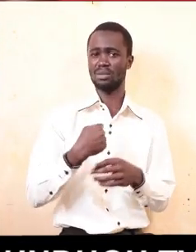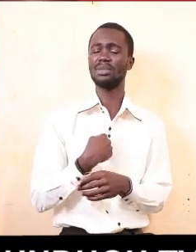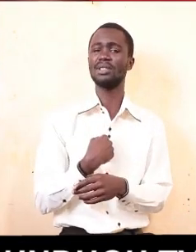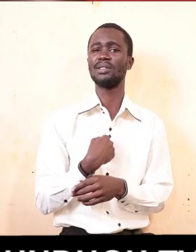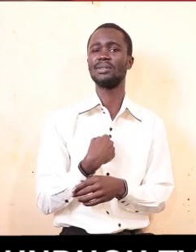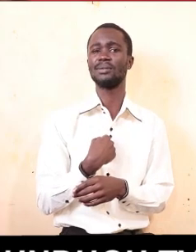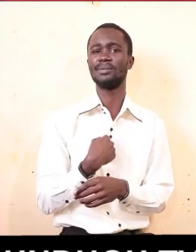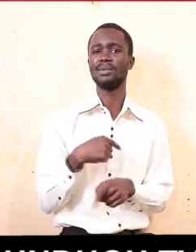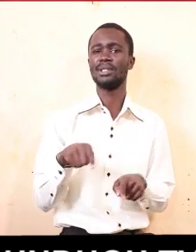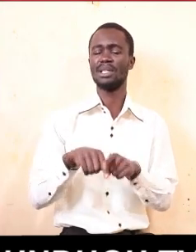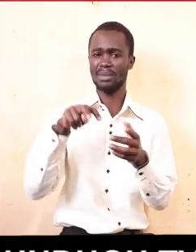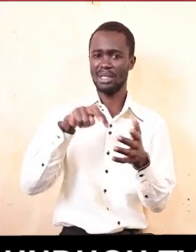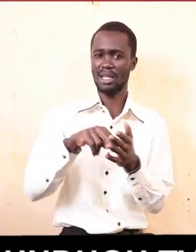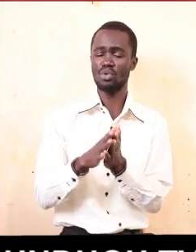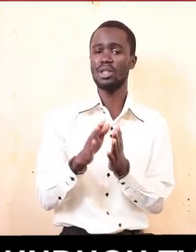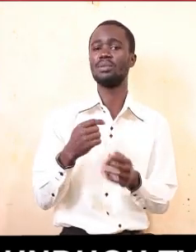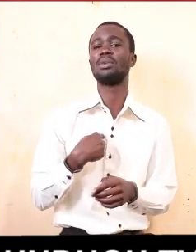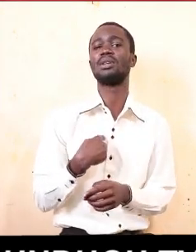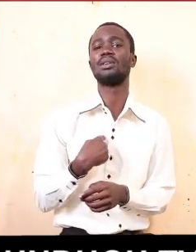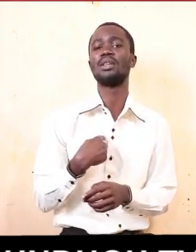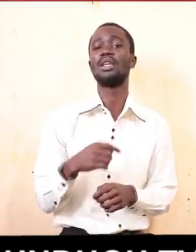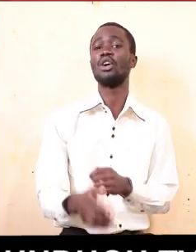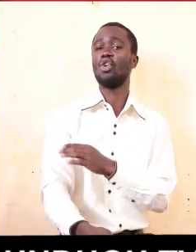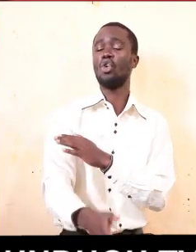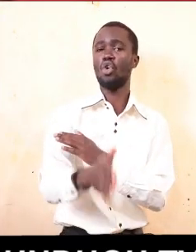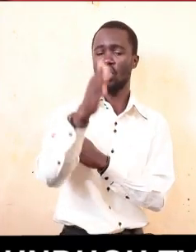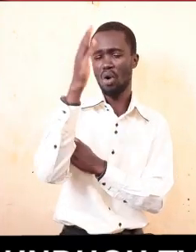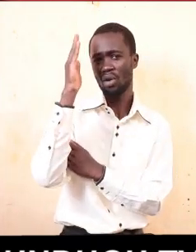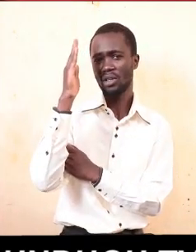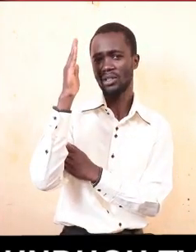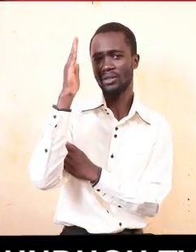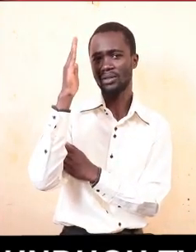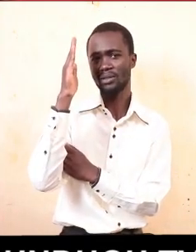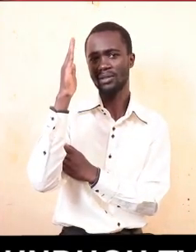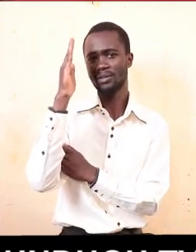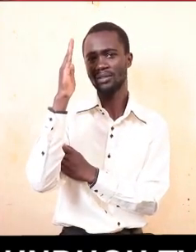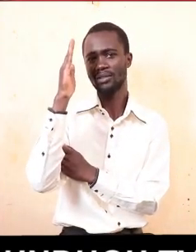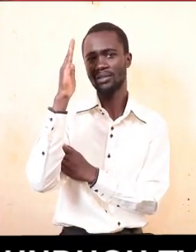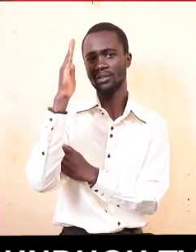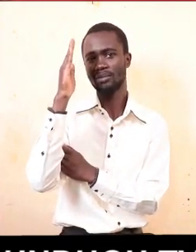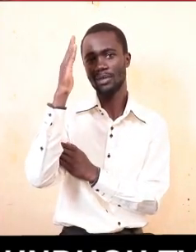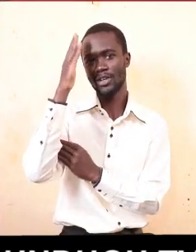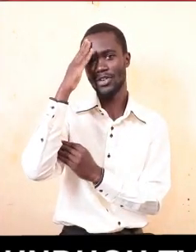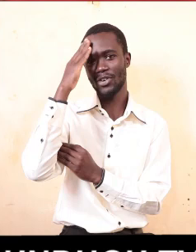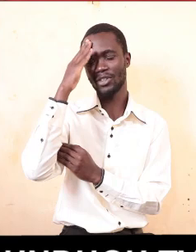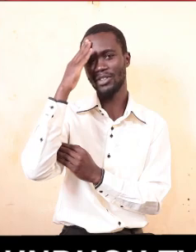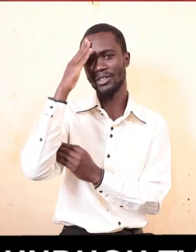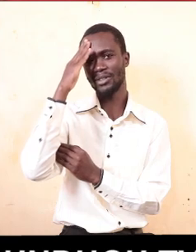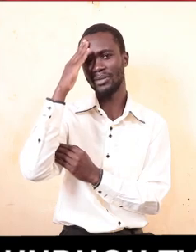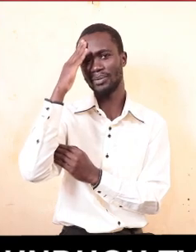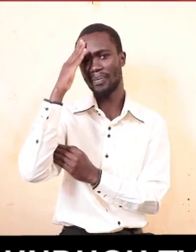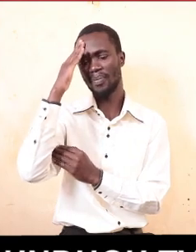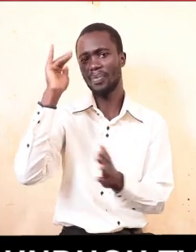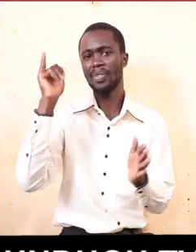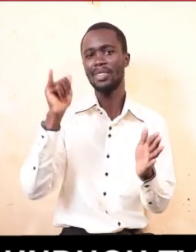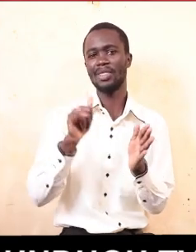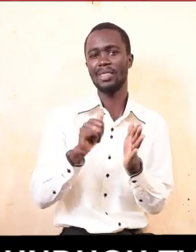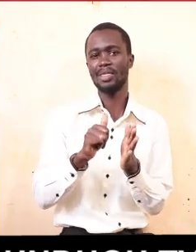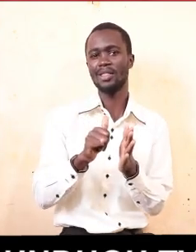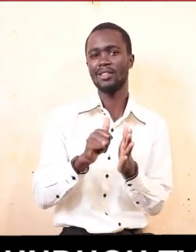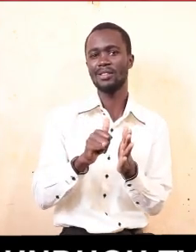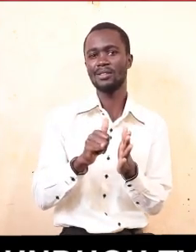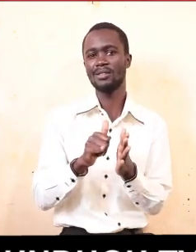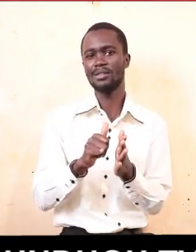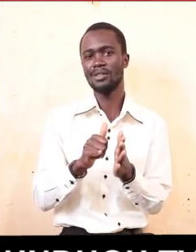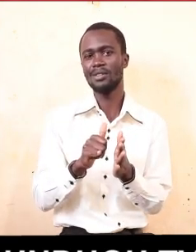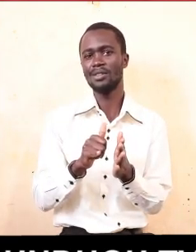na atasimama pamoja nawe. Mungu wetu atajulikana kwa kuwa na mataifa